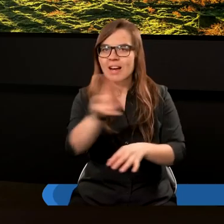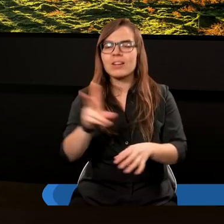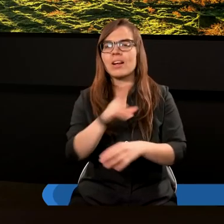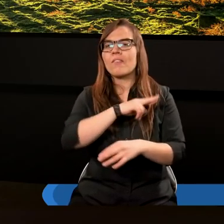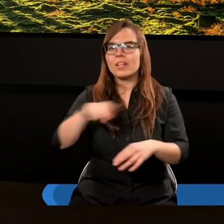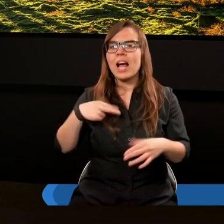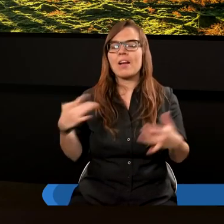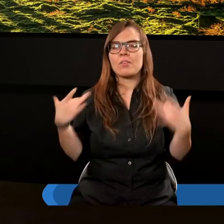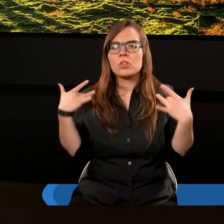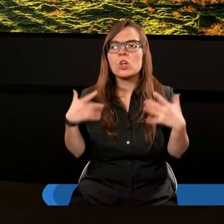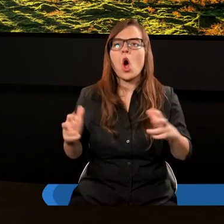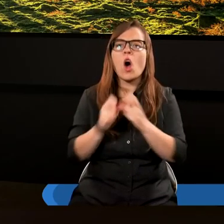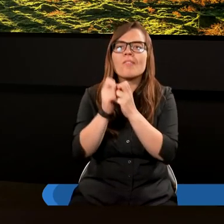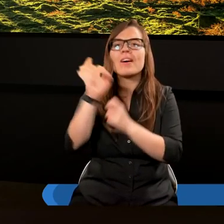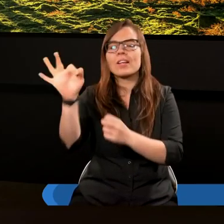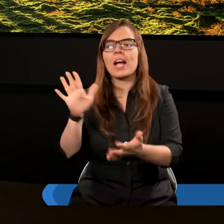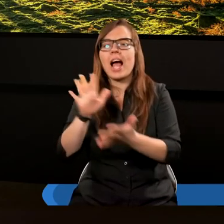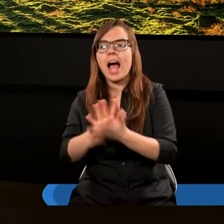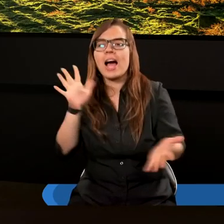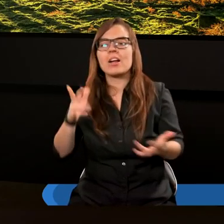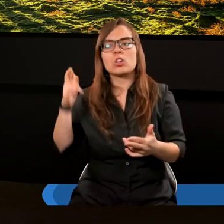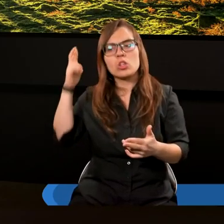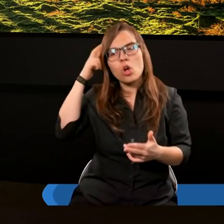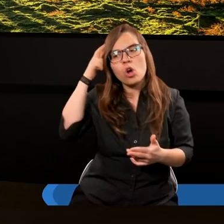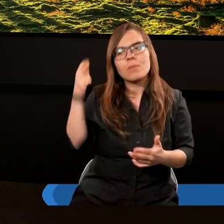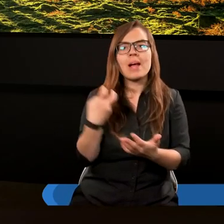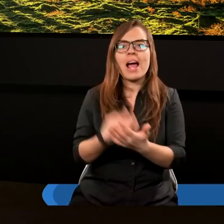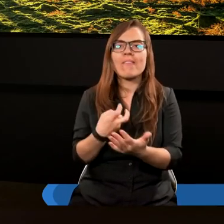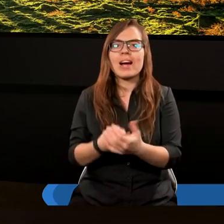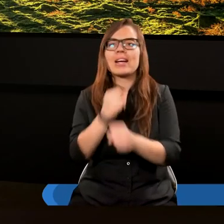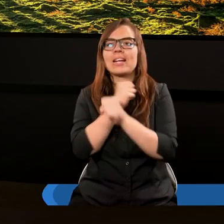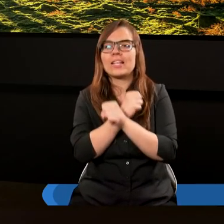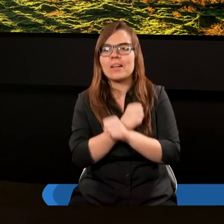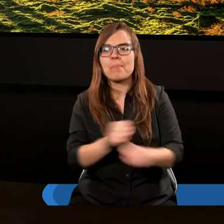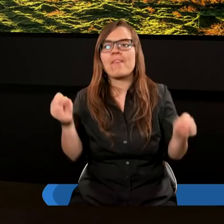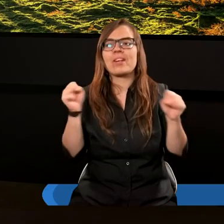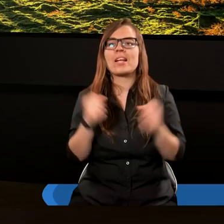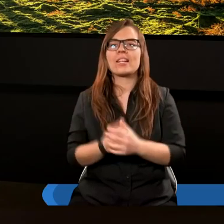odkrywaniu Jego charakteru, tym zrozumieniu Ewangelii, zbawienia.